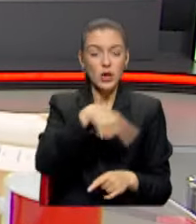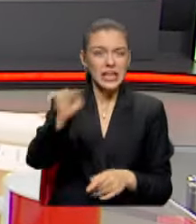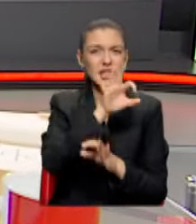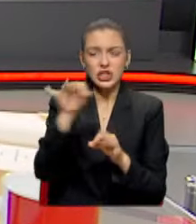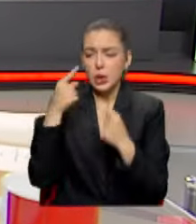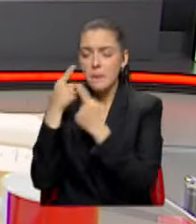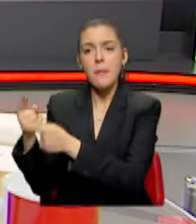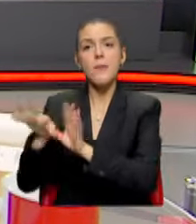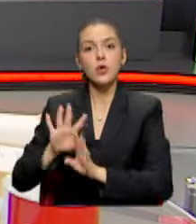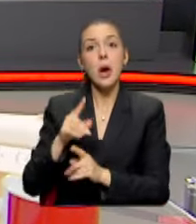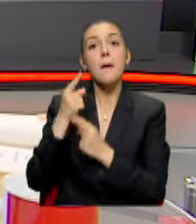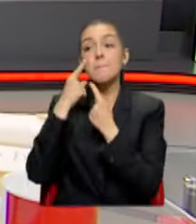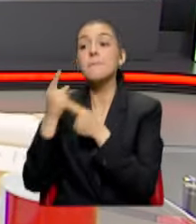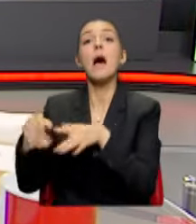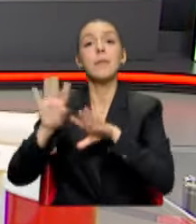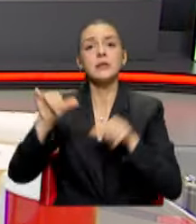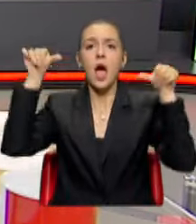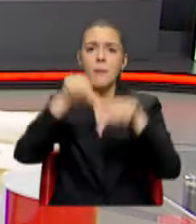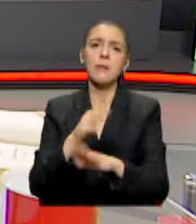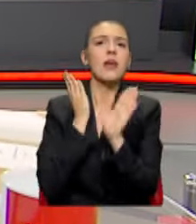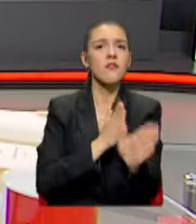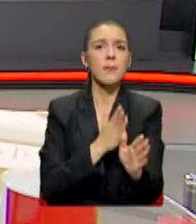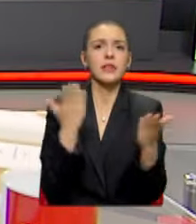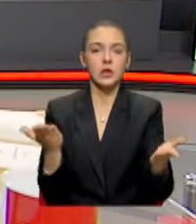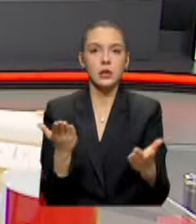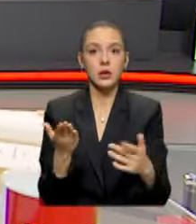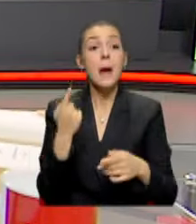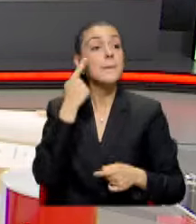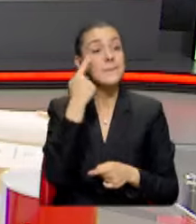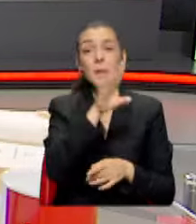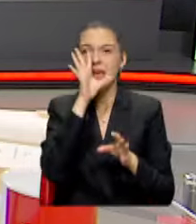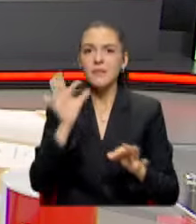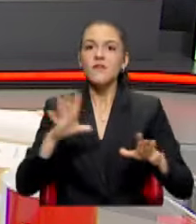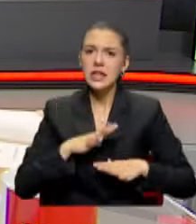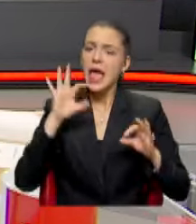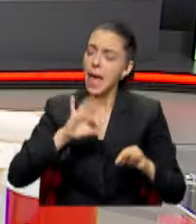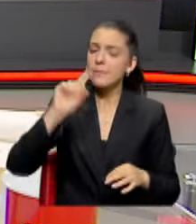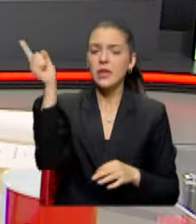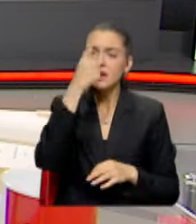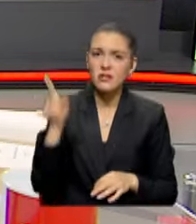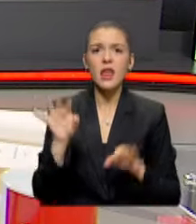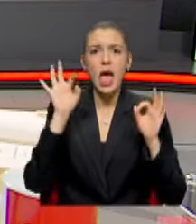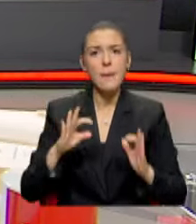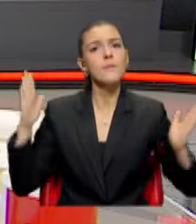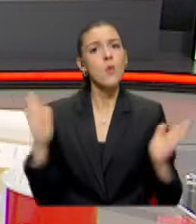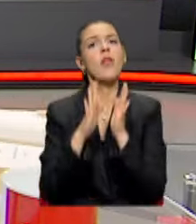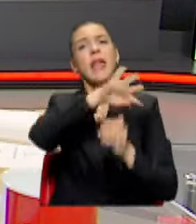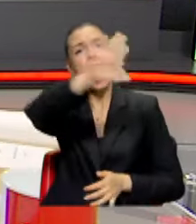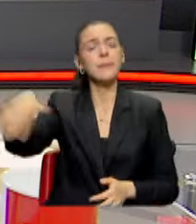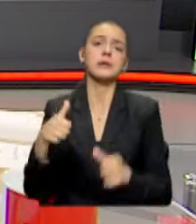bakmıyorlar ve bakmadıkça da kaybediyorlar bakmayan kim varsa hem iktidarda hem muhalefette hepsi